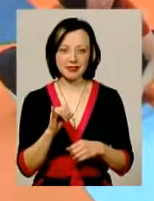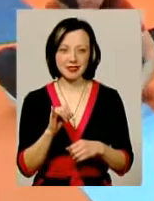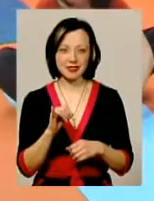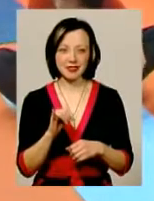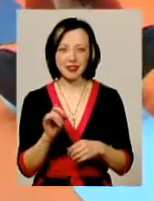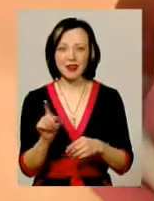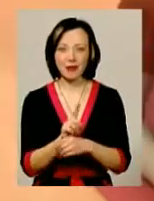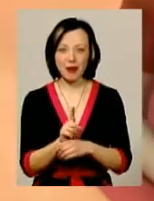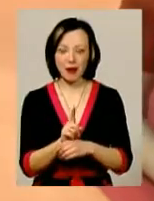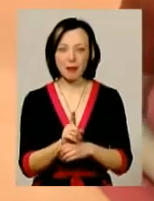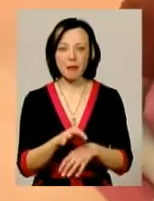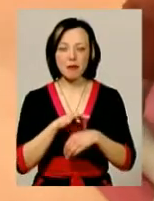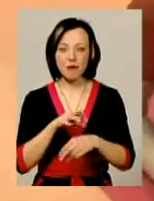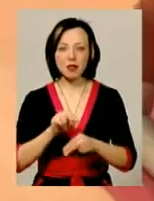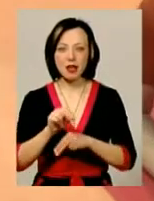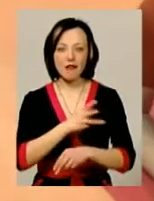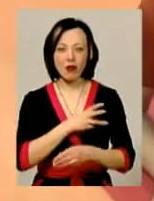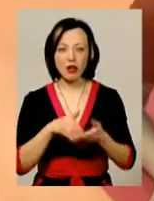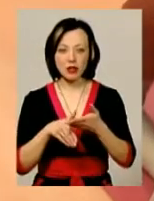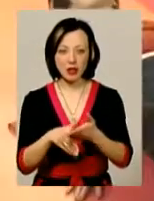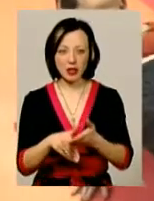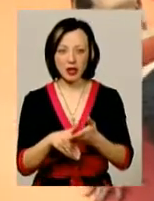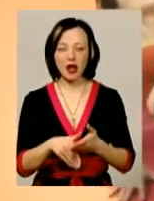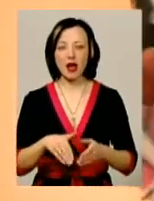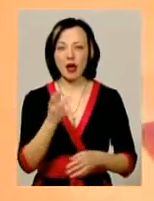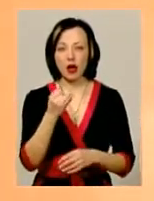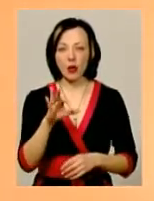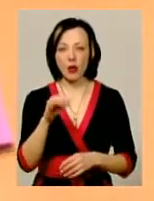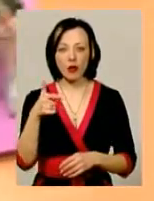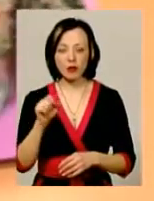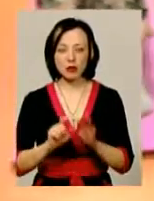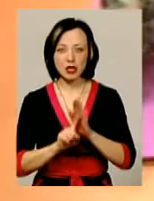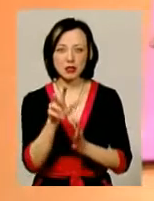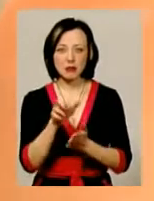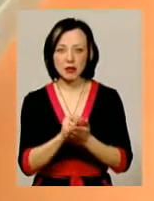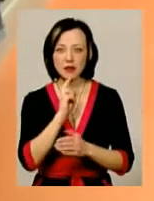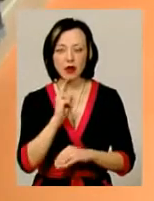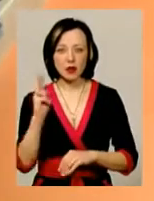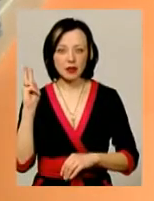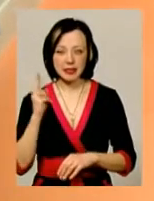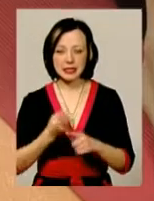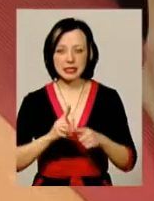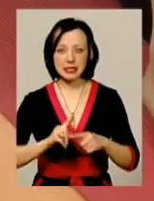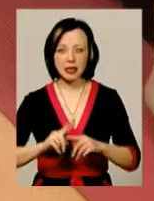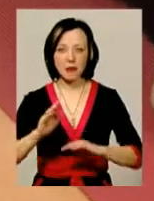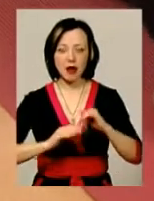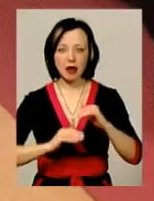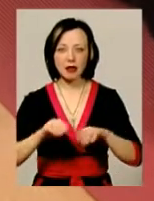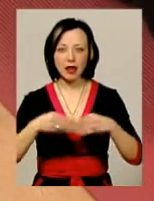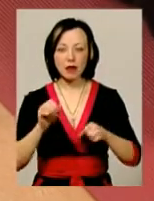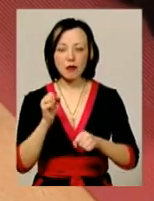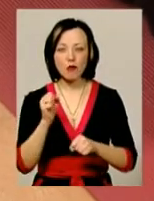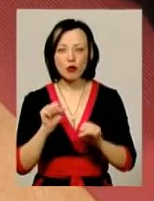дуже нормально. Проводить заняття волонтерка Ольга Бацуровська. Йогою почала займатися 2 роки тому. Розповідає, ця практика дає можливість